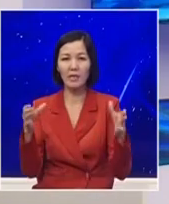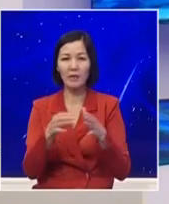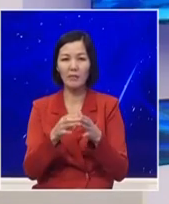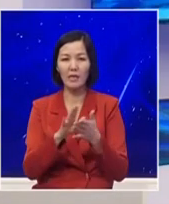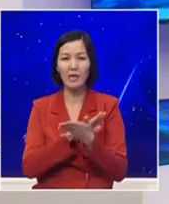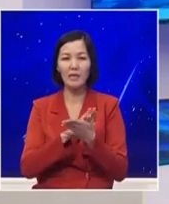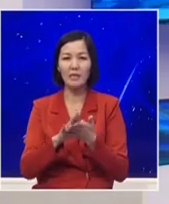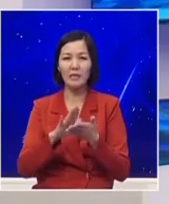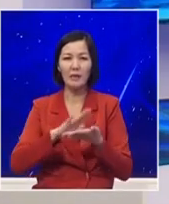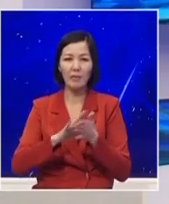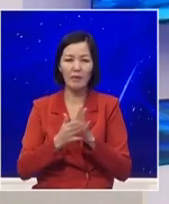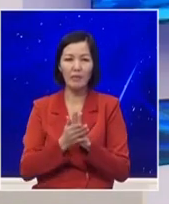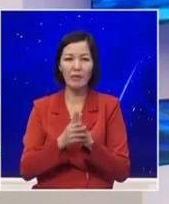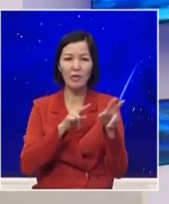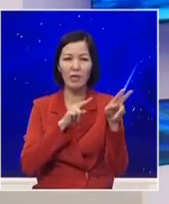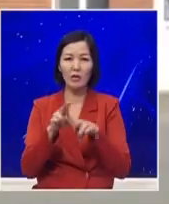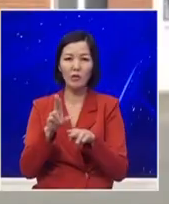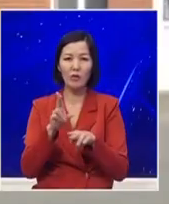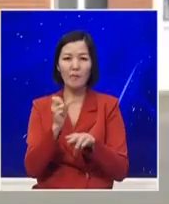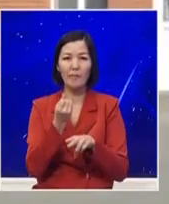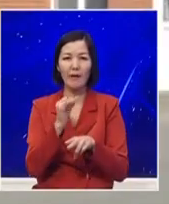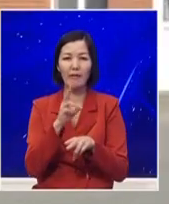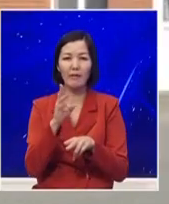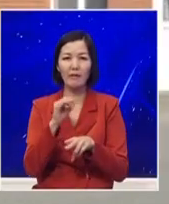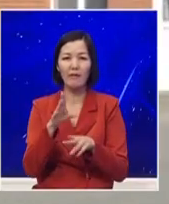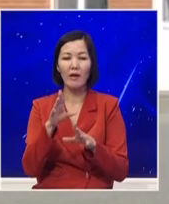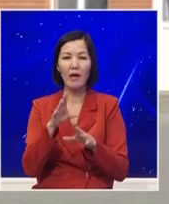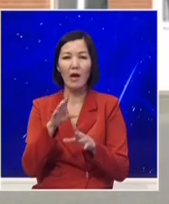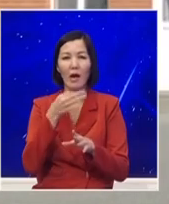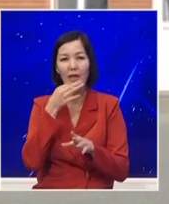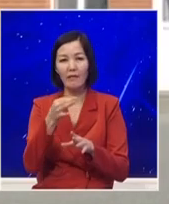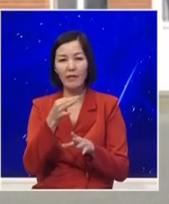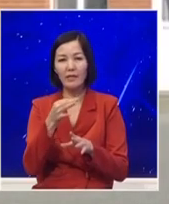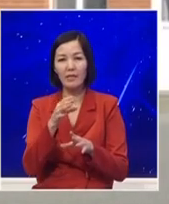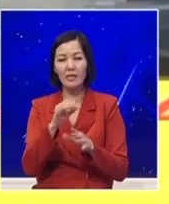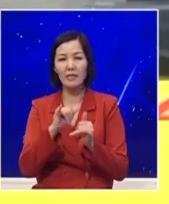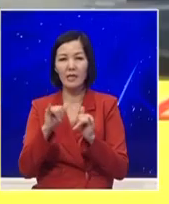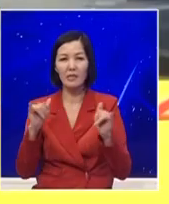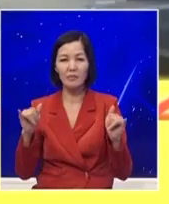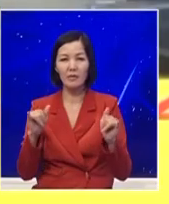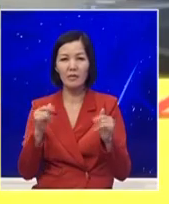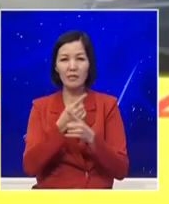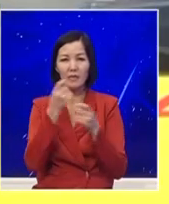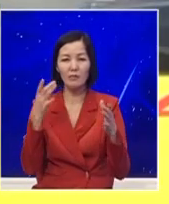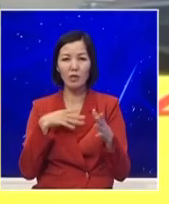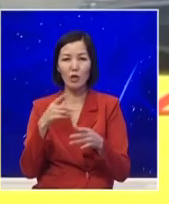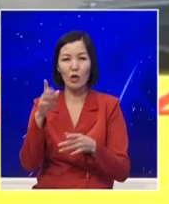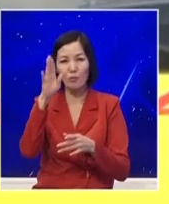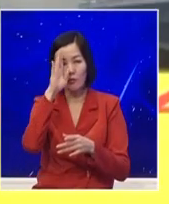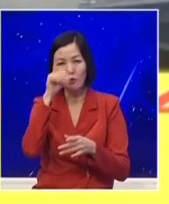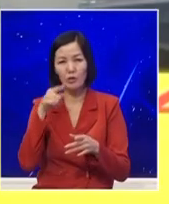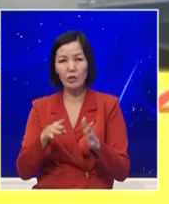Комитета санитарно-эпидемиологического контроля Ержан Байтанаев ответил на распространившееся сообщение.